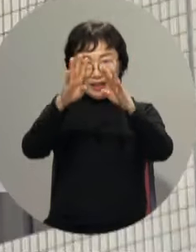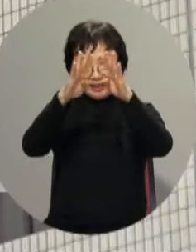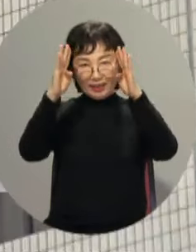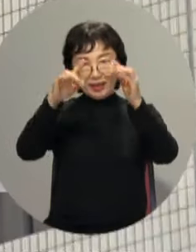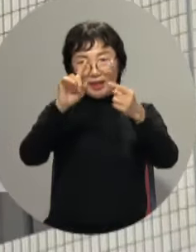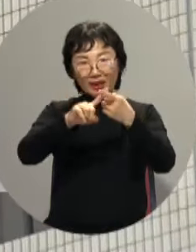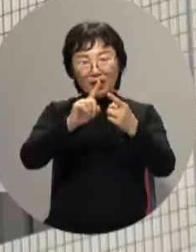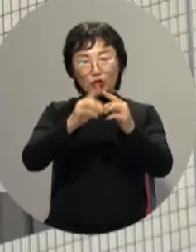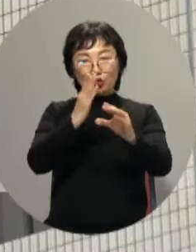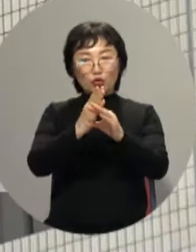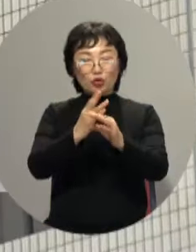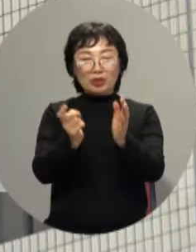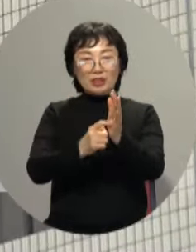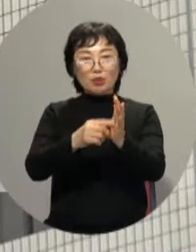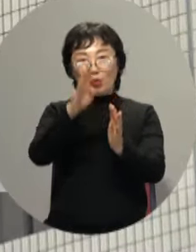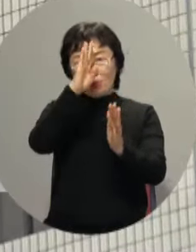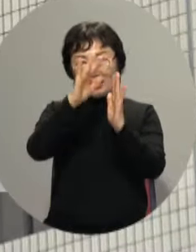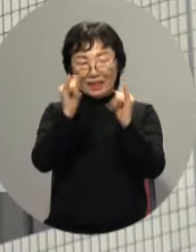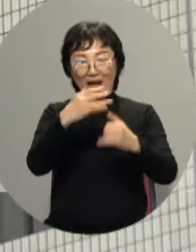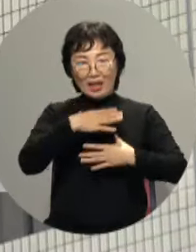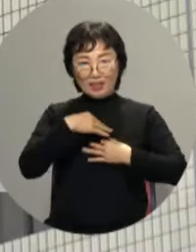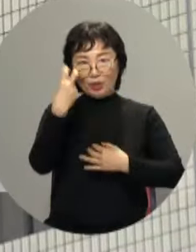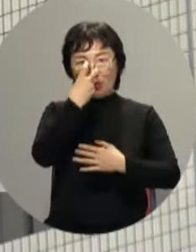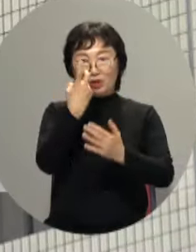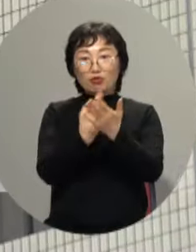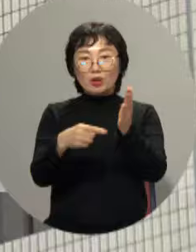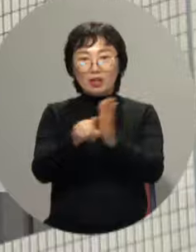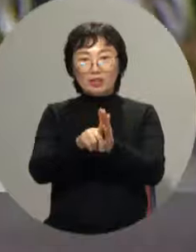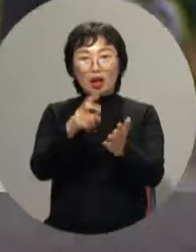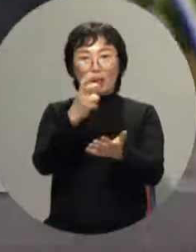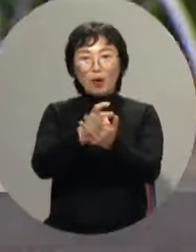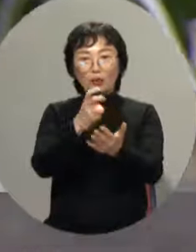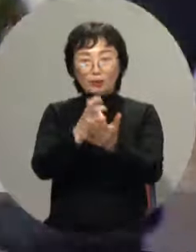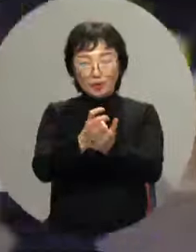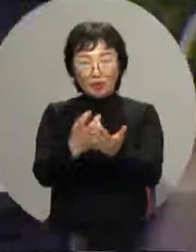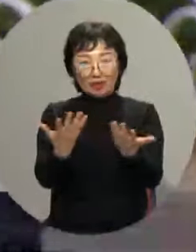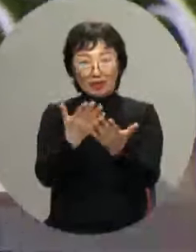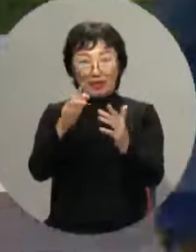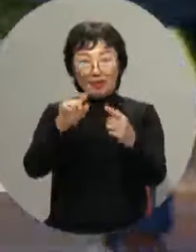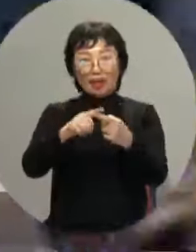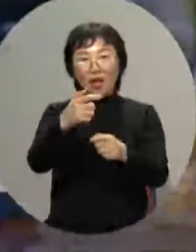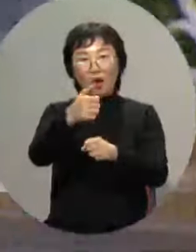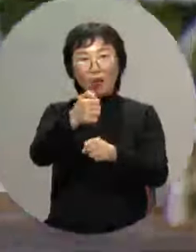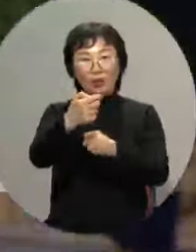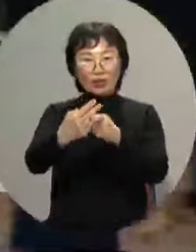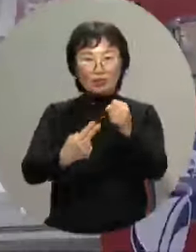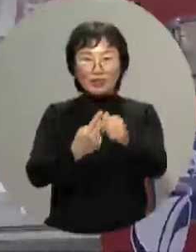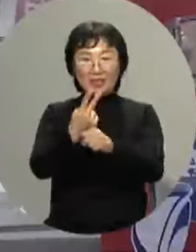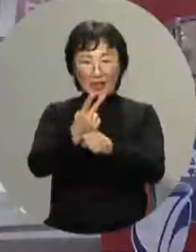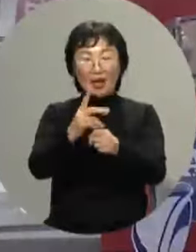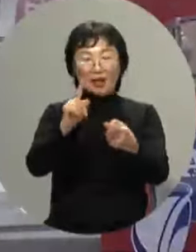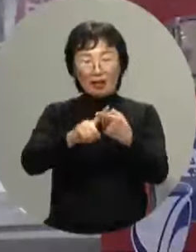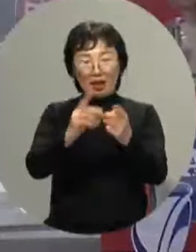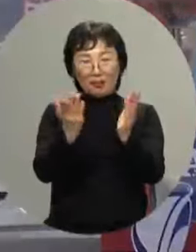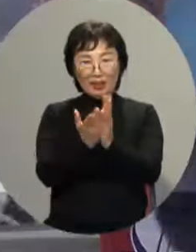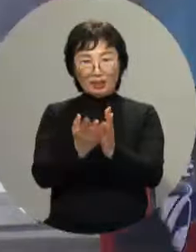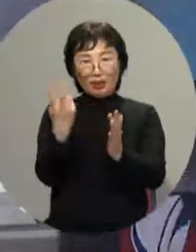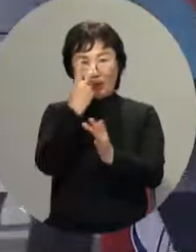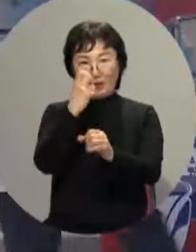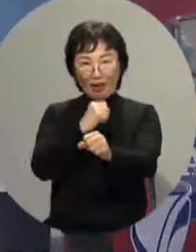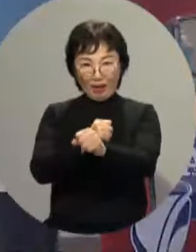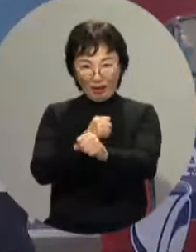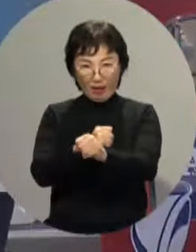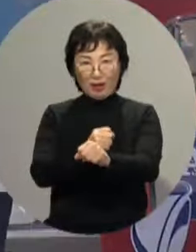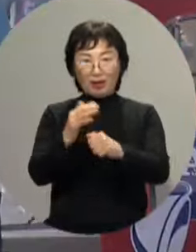중증 응급 환자의 안전한 진료를 위해 법정 근로 시간인 주 52시간을 맞춰 진료를 보기로 했다고 밝히고